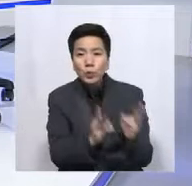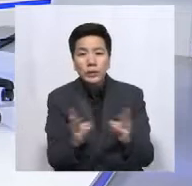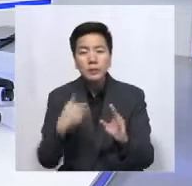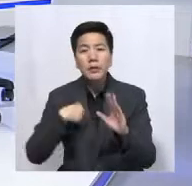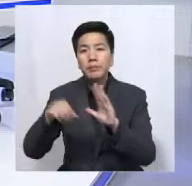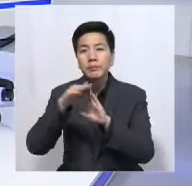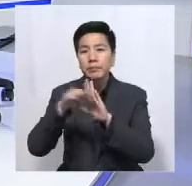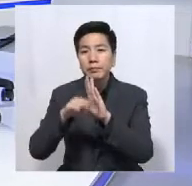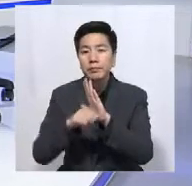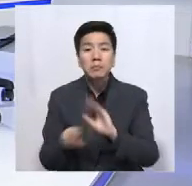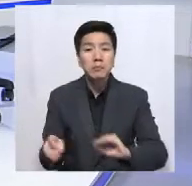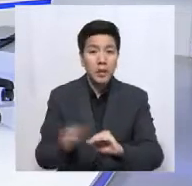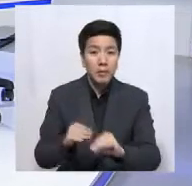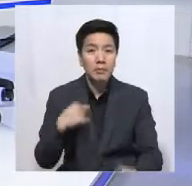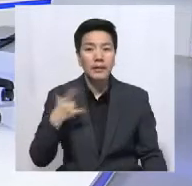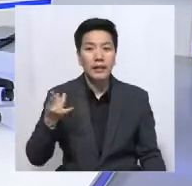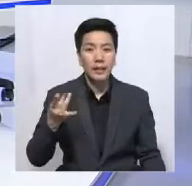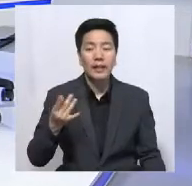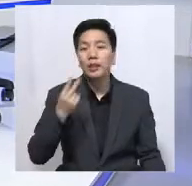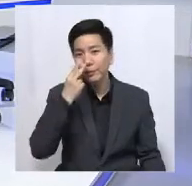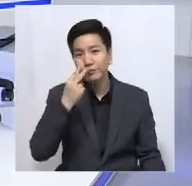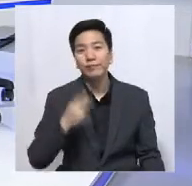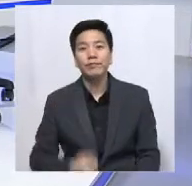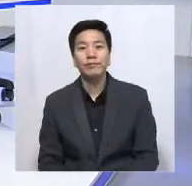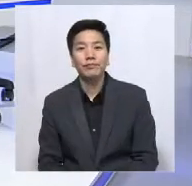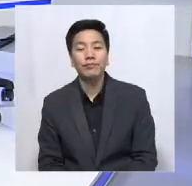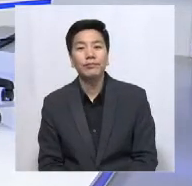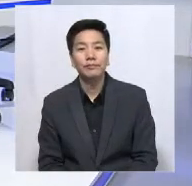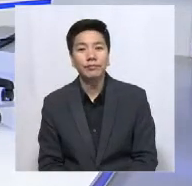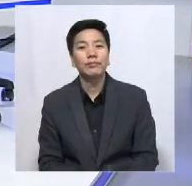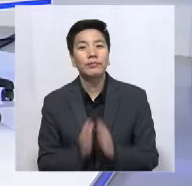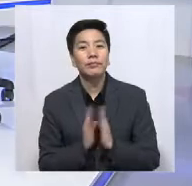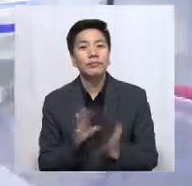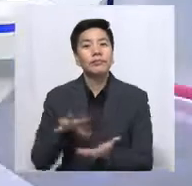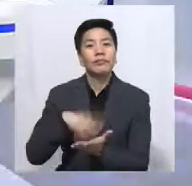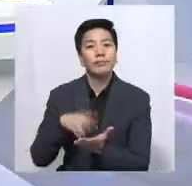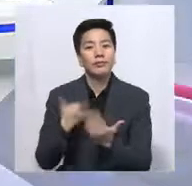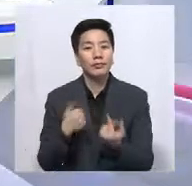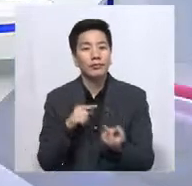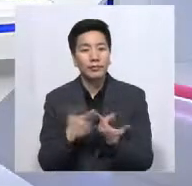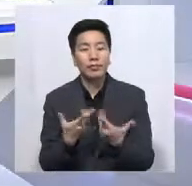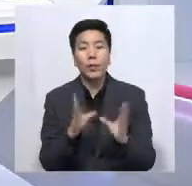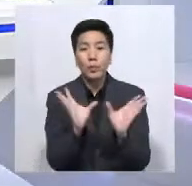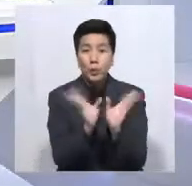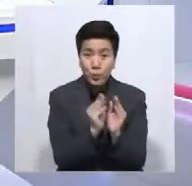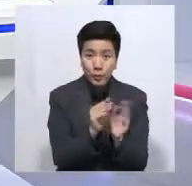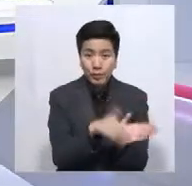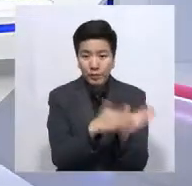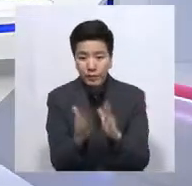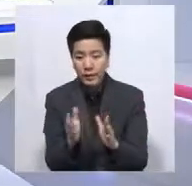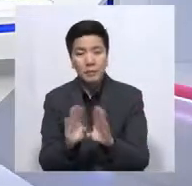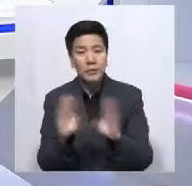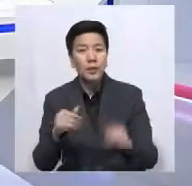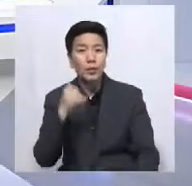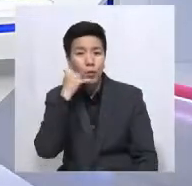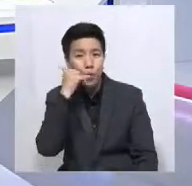ๆออกมาเพิ่มเติมหรือไม่ค่ะคุณสหานุคุณศิริลักษณ์คะ ขอบคุณคุณสุรดาเข็มเจริญนะคะแหมบรรยากาศทั้งการประชุมแล้วก็การเปิดตั